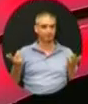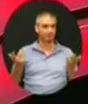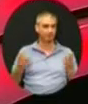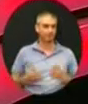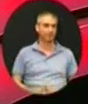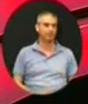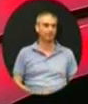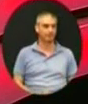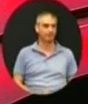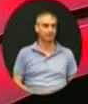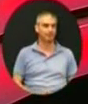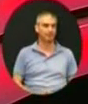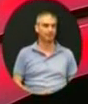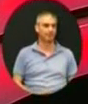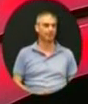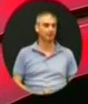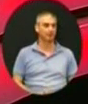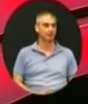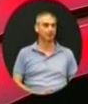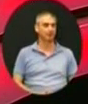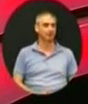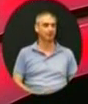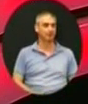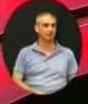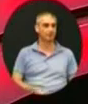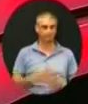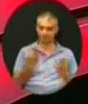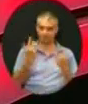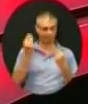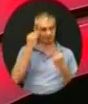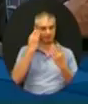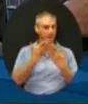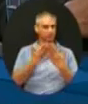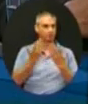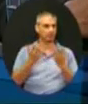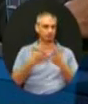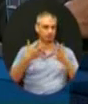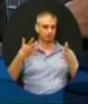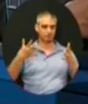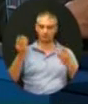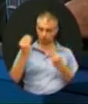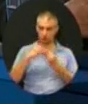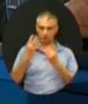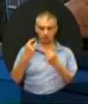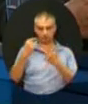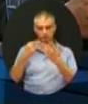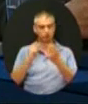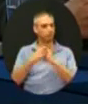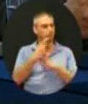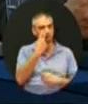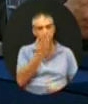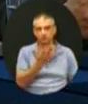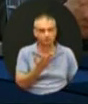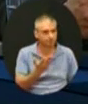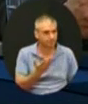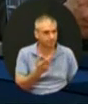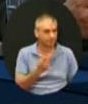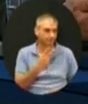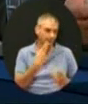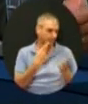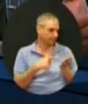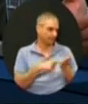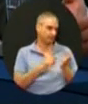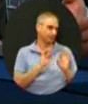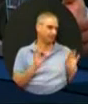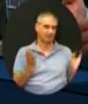מאשר ככה א מספרם של תלמידי ישיבות ש שגדל בל אז יש עוד ל תסתכלי למקרה הזה אגב במקרה קלאסי